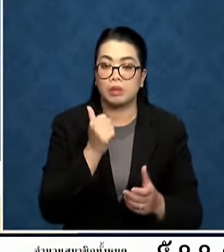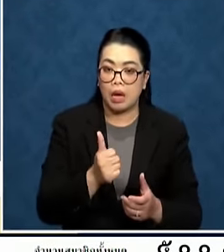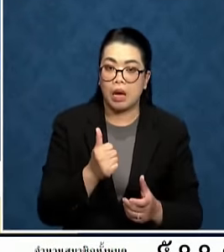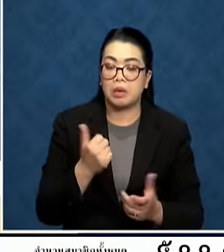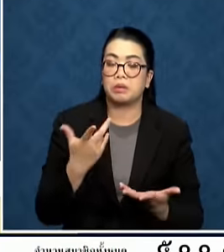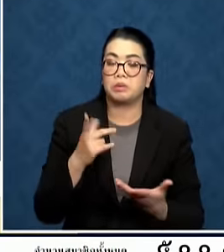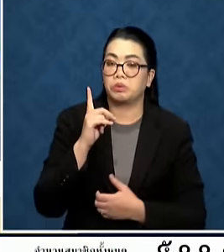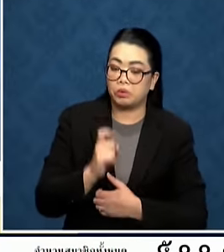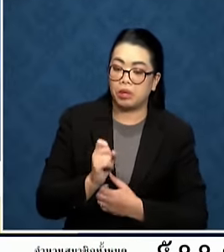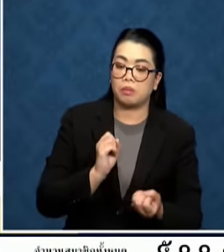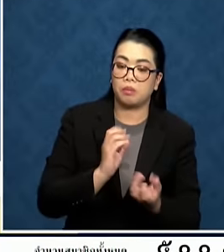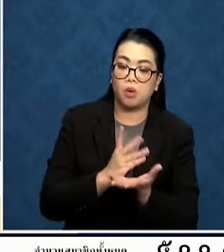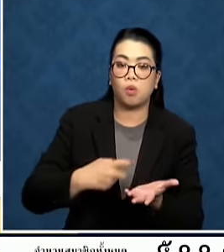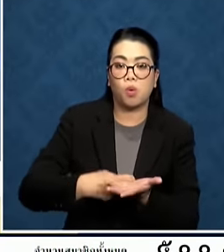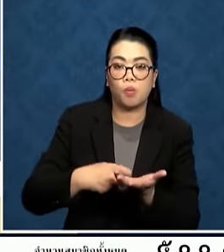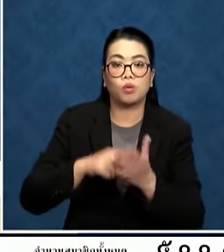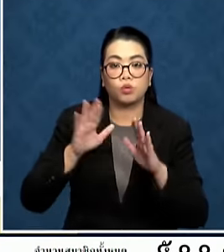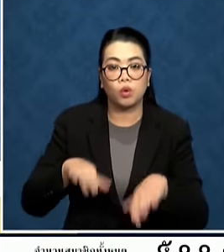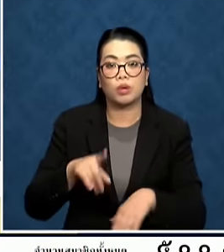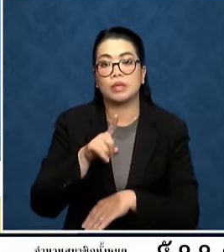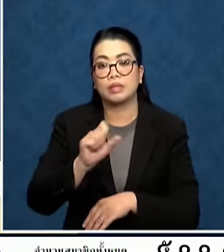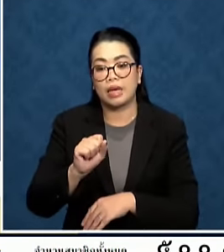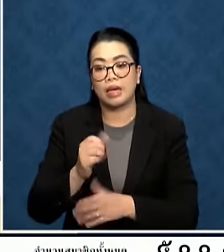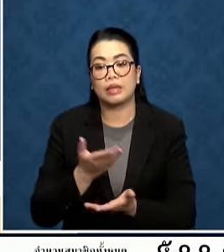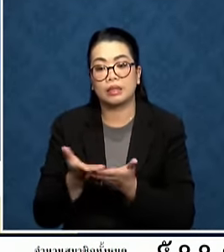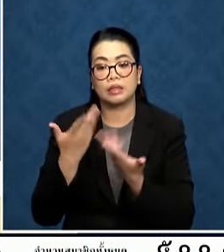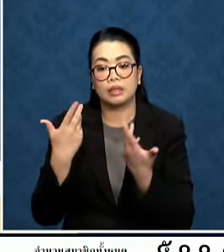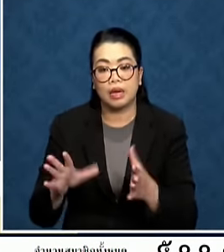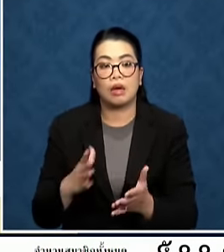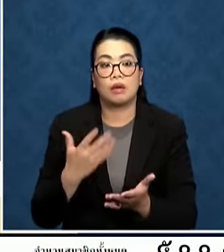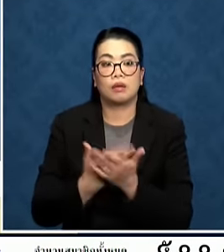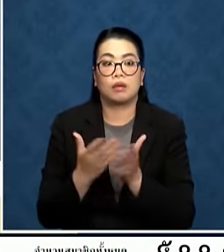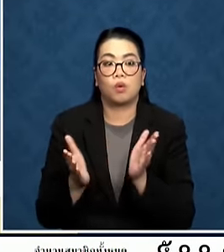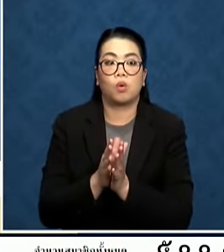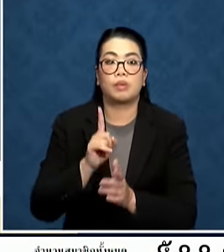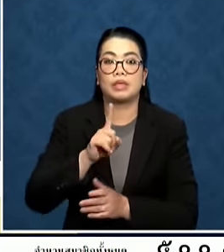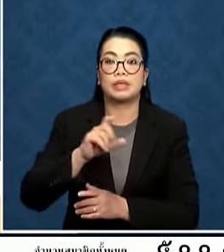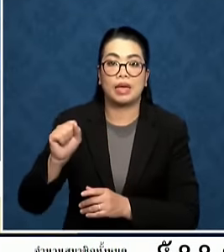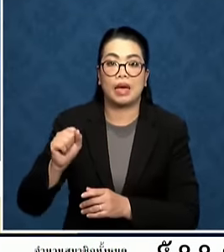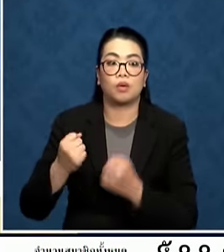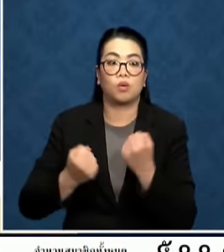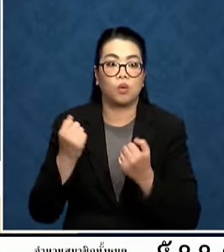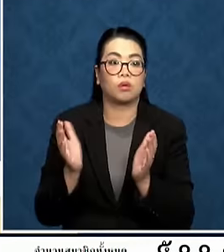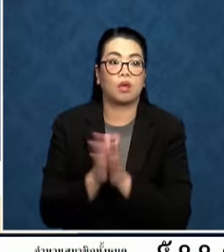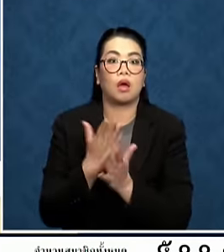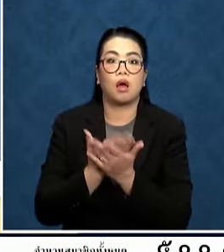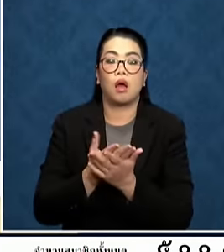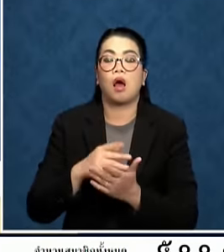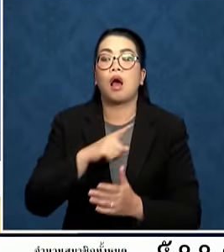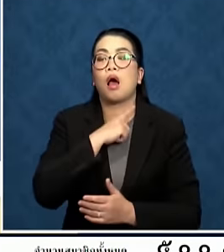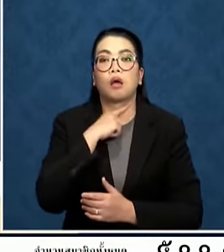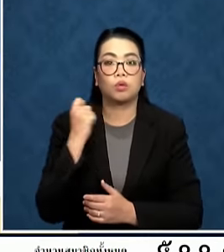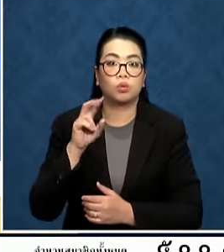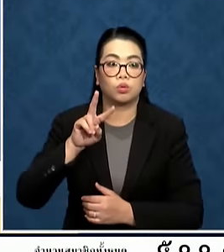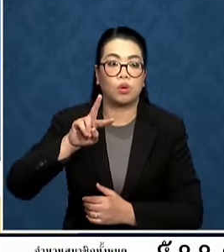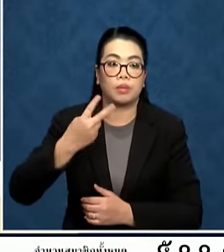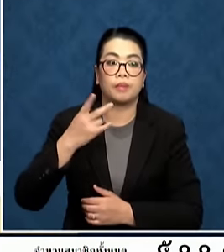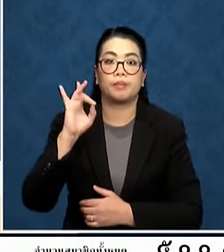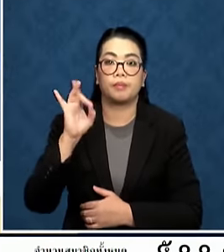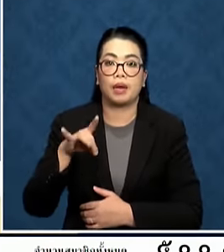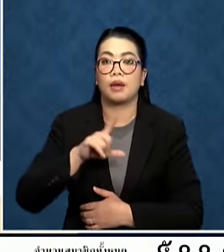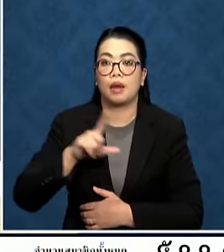มาตรการคูปองส่วนรถที่เราสนับสนุนรถไฟฟ้าไปแล้วกว่า100,000คันเท่ากับรัฐสูญเสียรายได้ไปกว่า